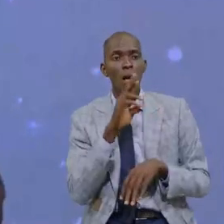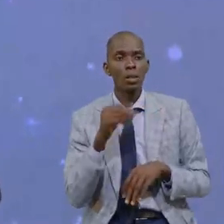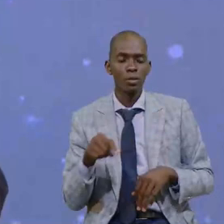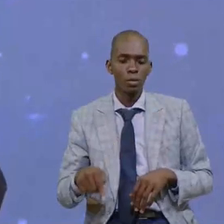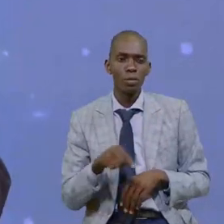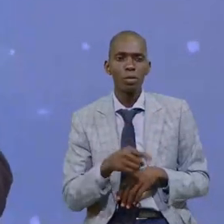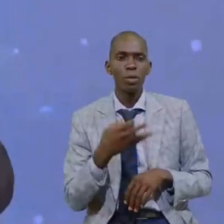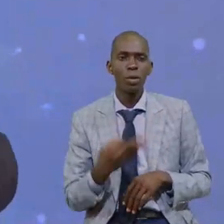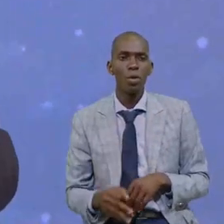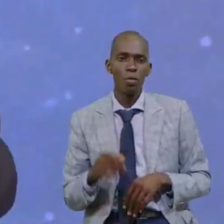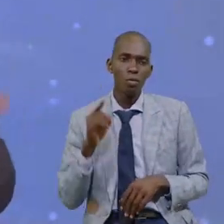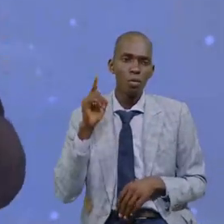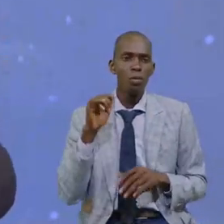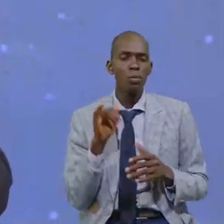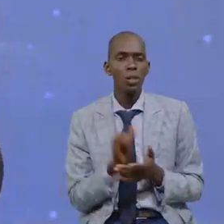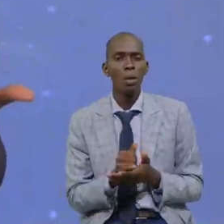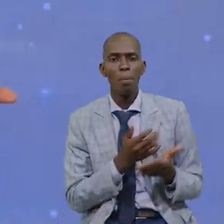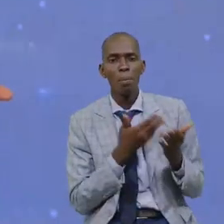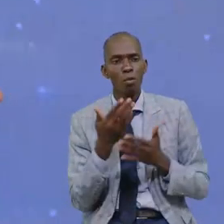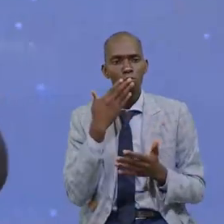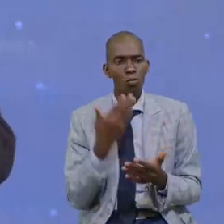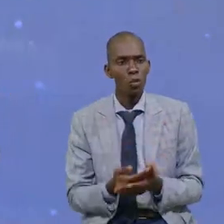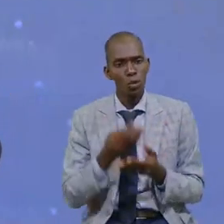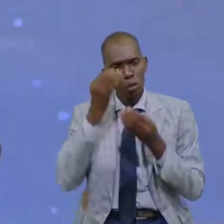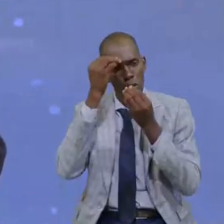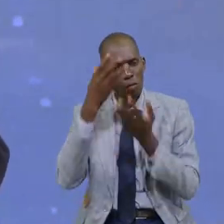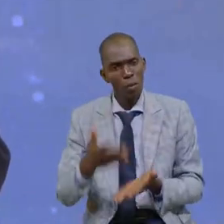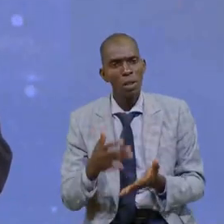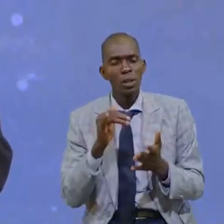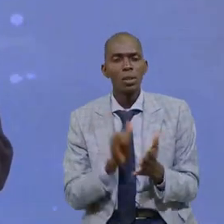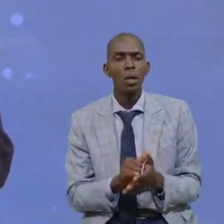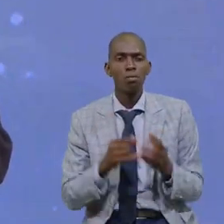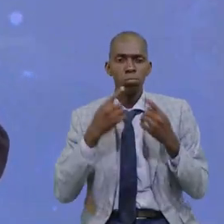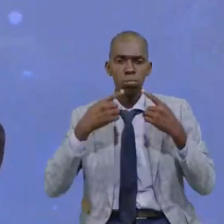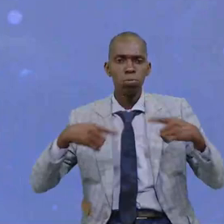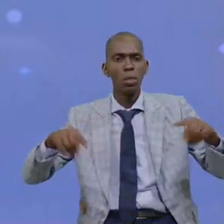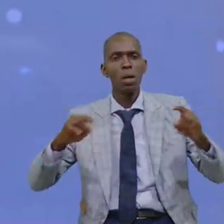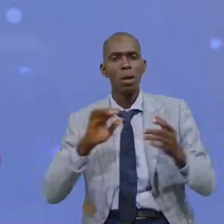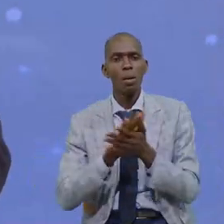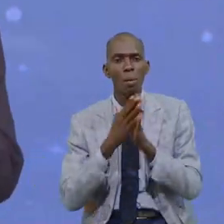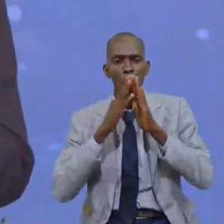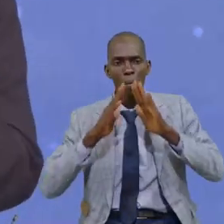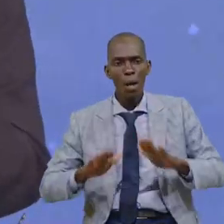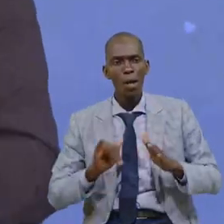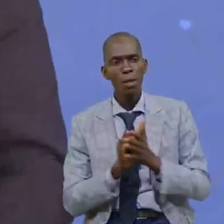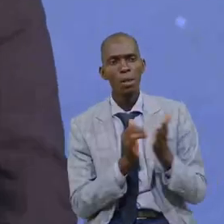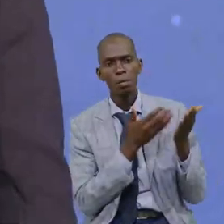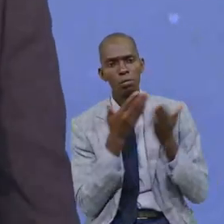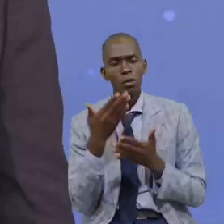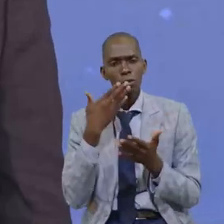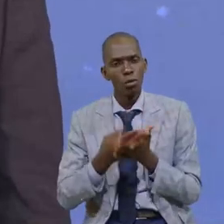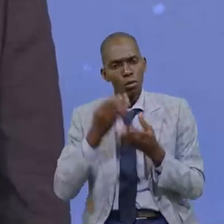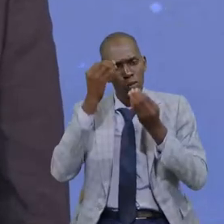qui publie la paix, de celui qui apporte de bonnes nouvelles, qui publie le salut,